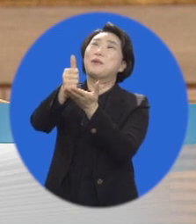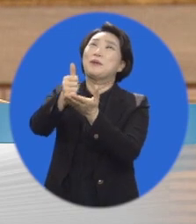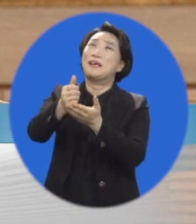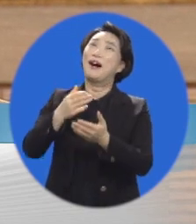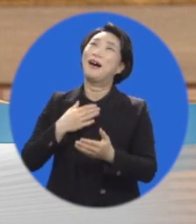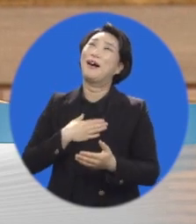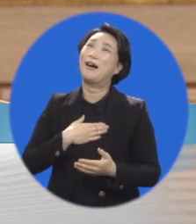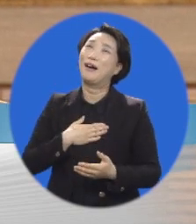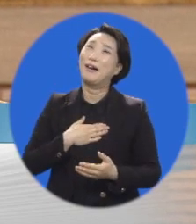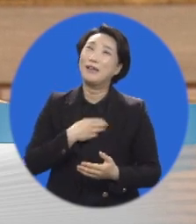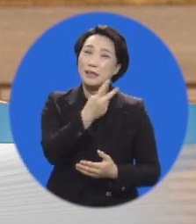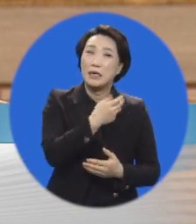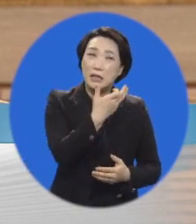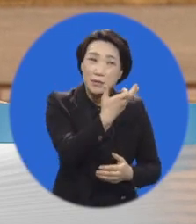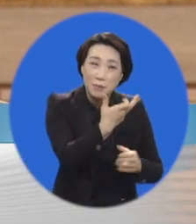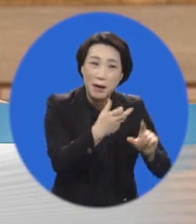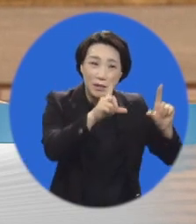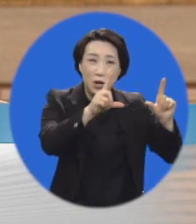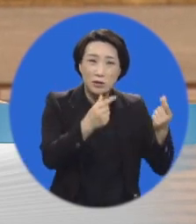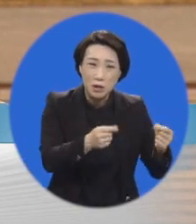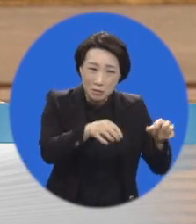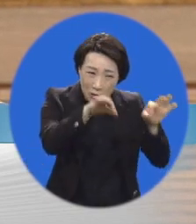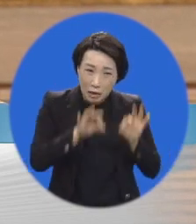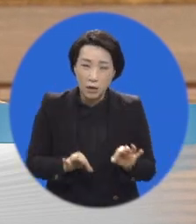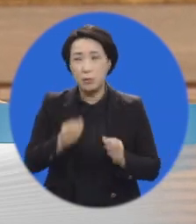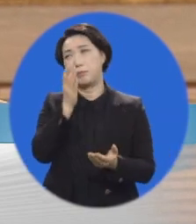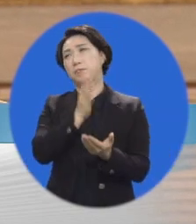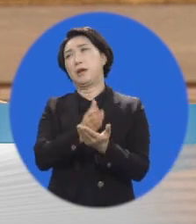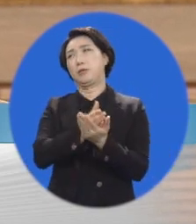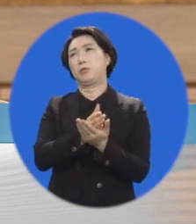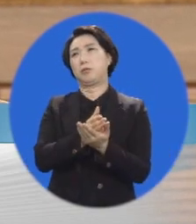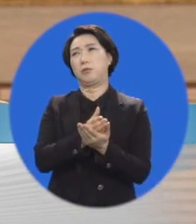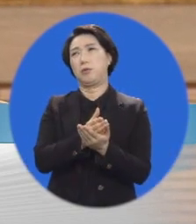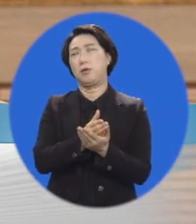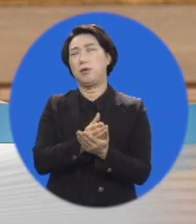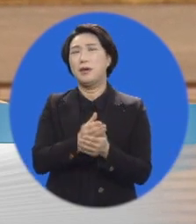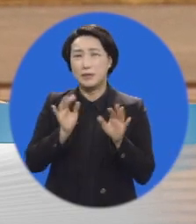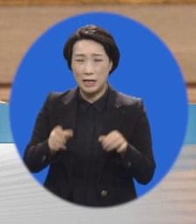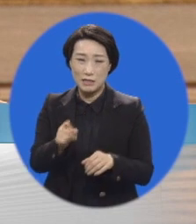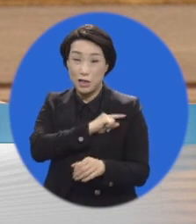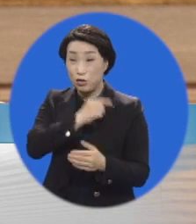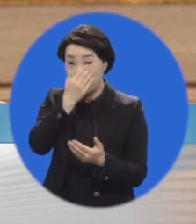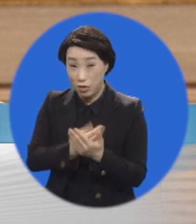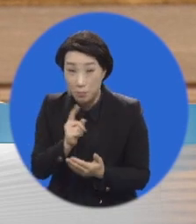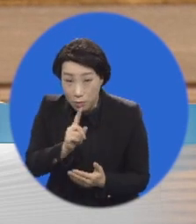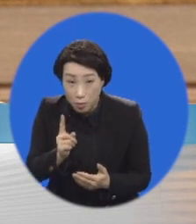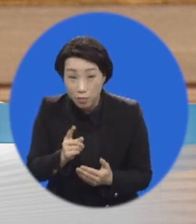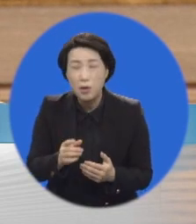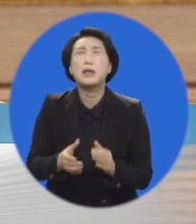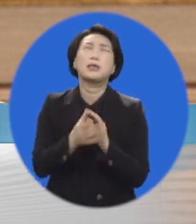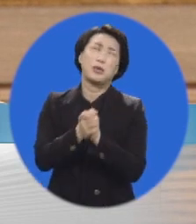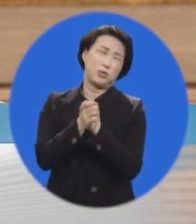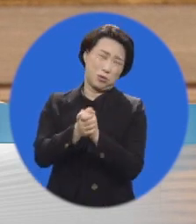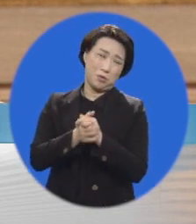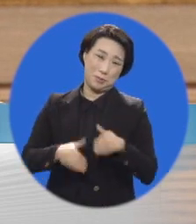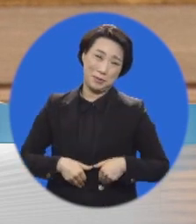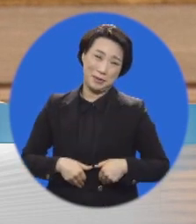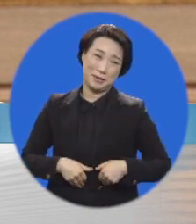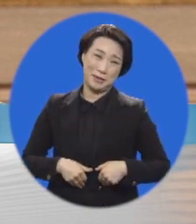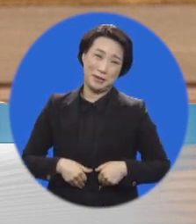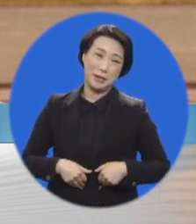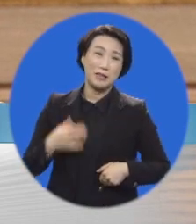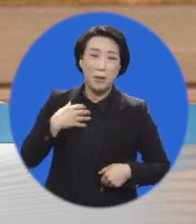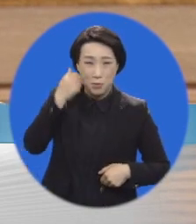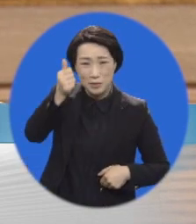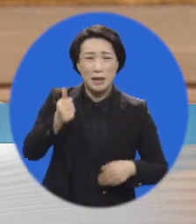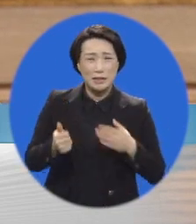내가 2018년도처럼 살지 않게 하소서. 가장 중요한 것이 뭐냐? 기도해야 돼. 한영 목사